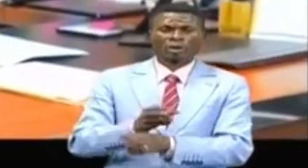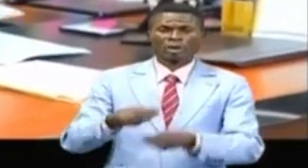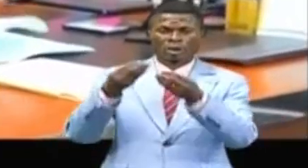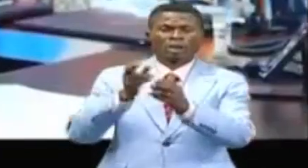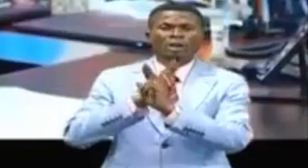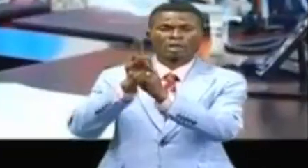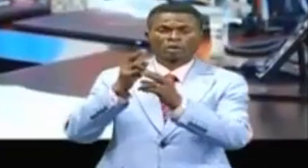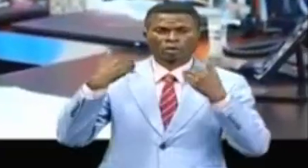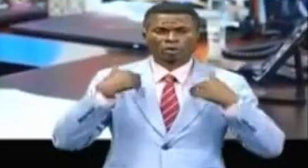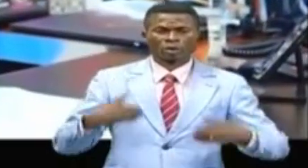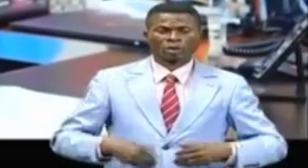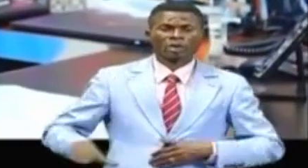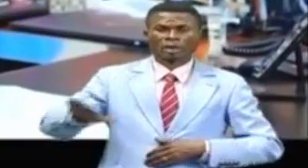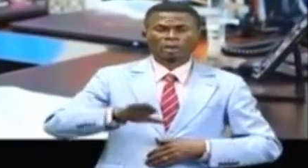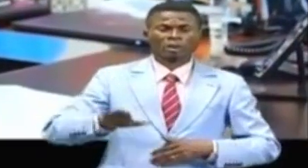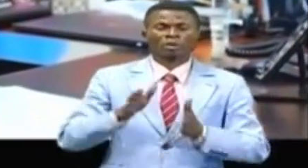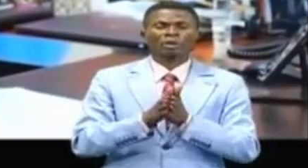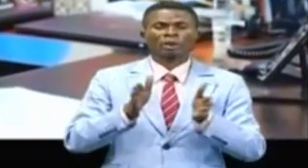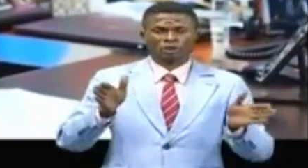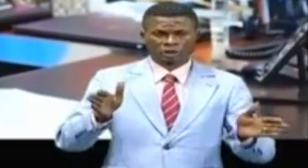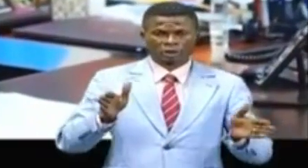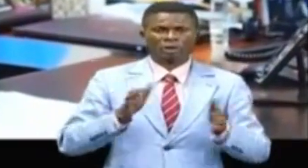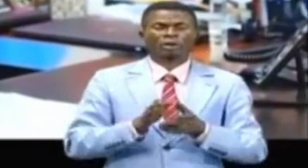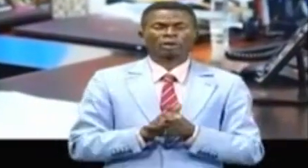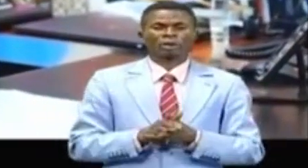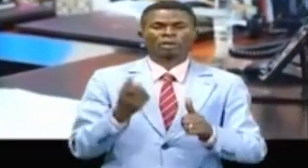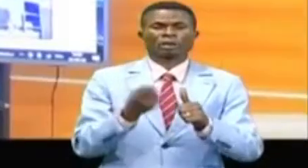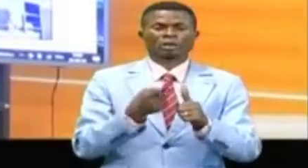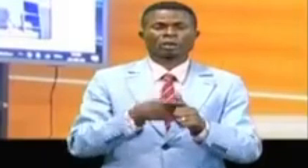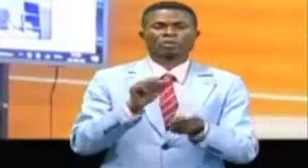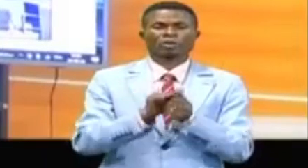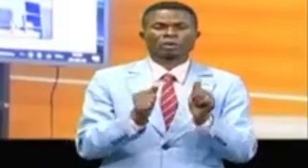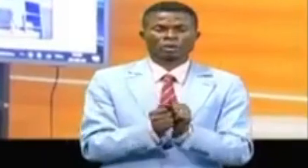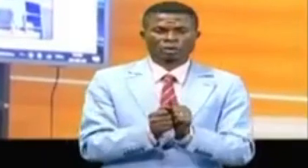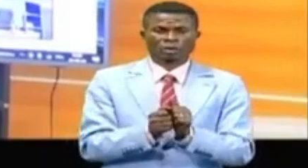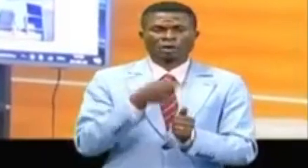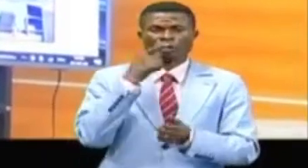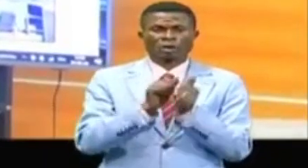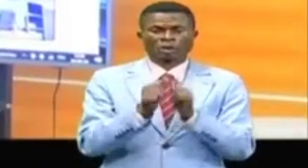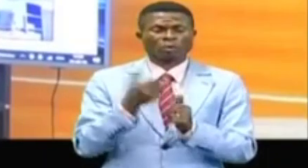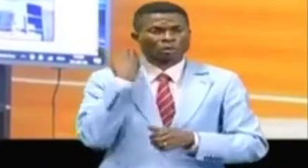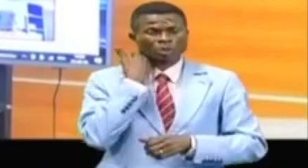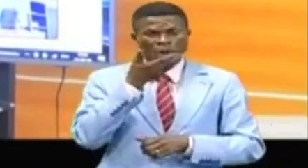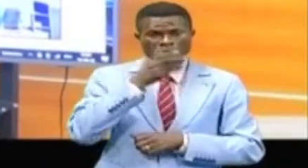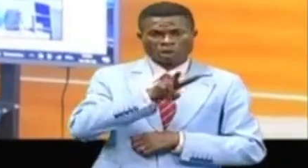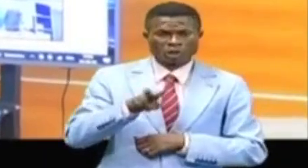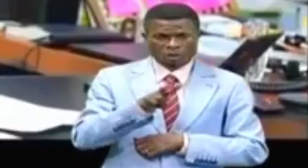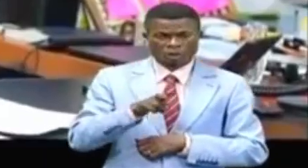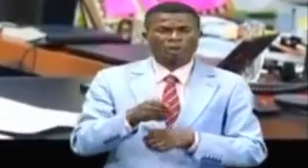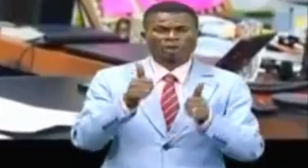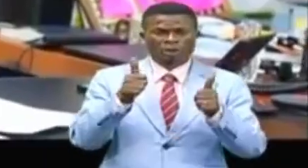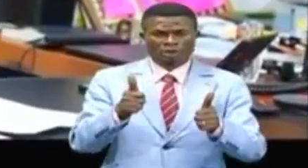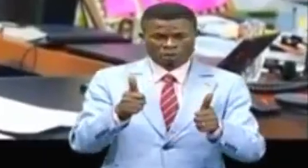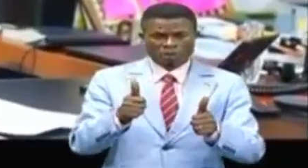situation sanitaire sur l'ensemble du territoire national, notamment la situation relative à la COVID-19 qui reste stable